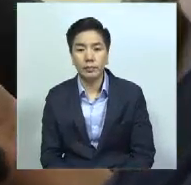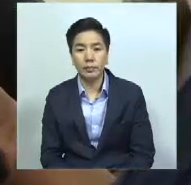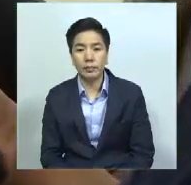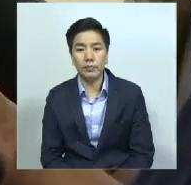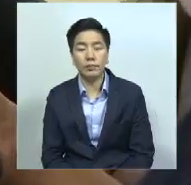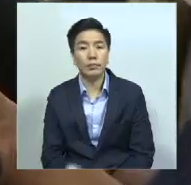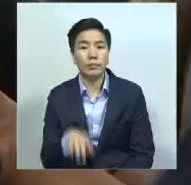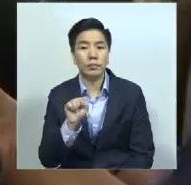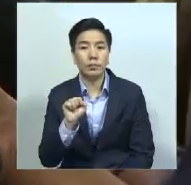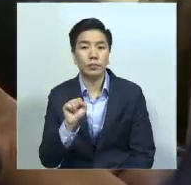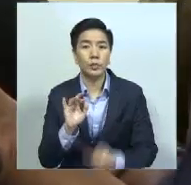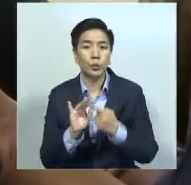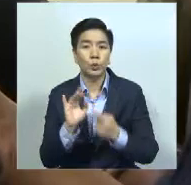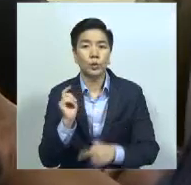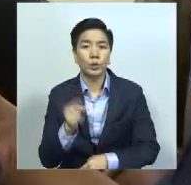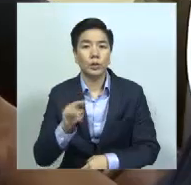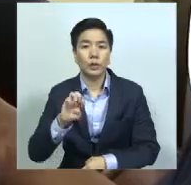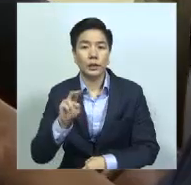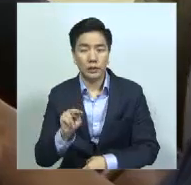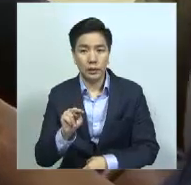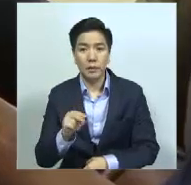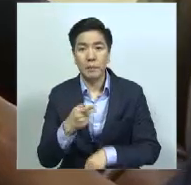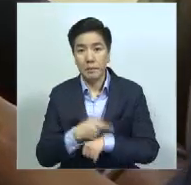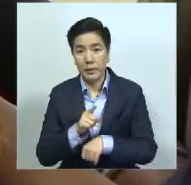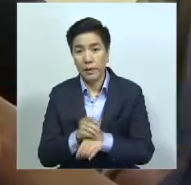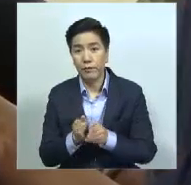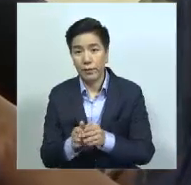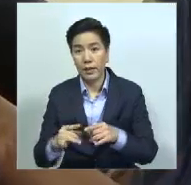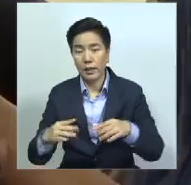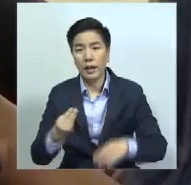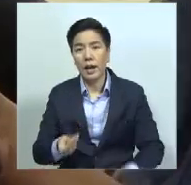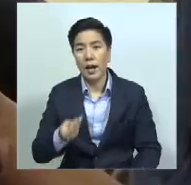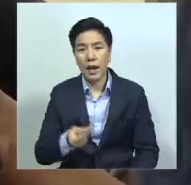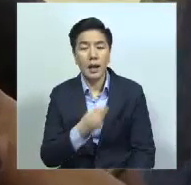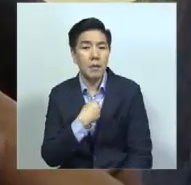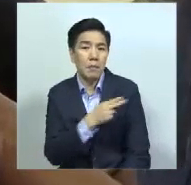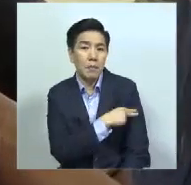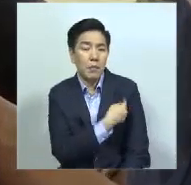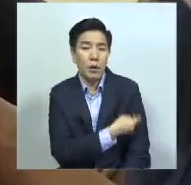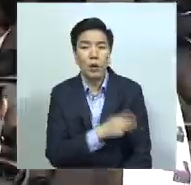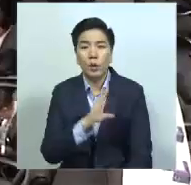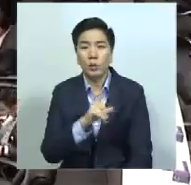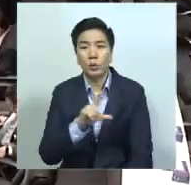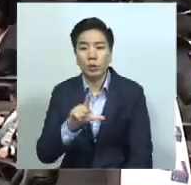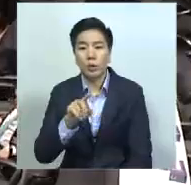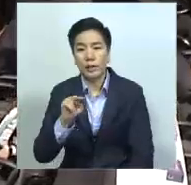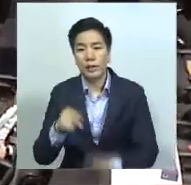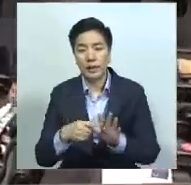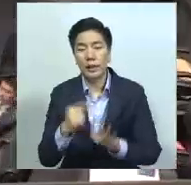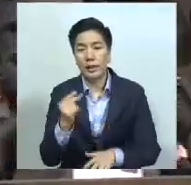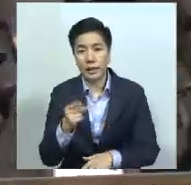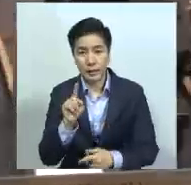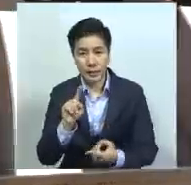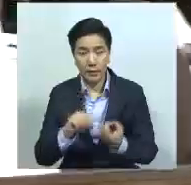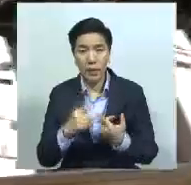ด้านนายสุทินคลังแสงประธานวิปฝ่ายค้านระบุนะคะว่าได้มอบหมายให้นายแพทย์ชนน่านสีแก้วสสน่านพักเพื่อไท